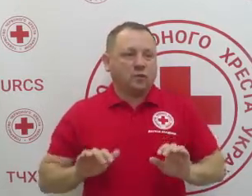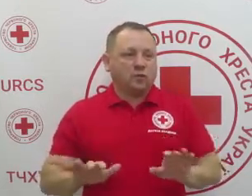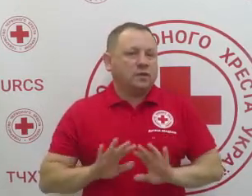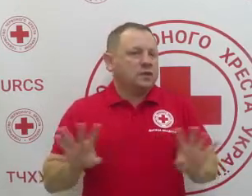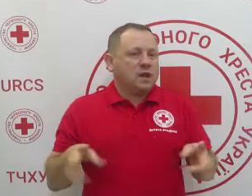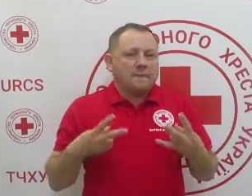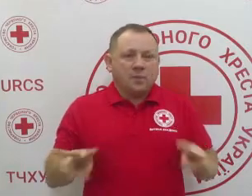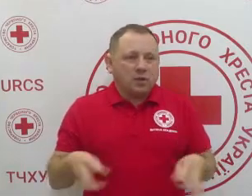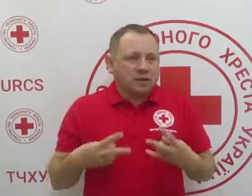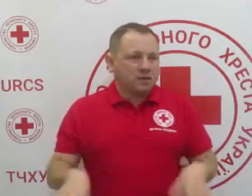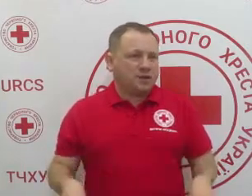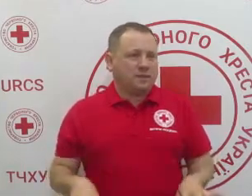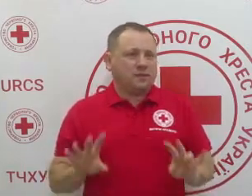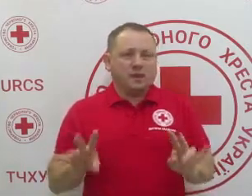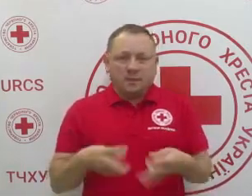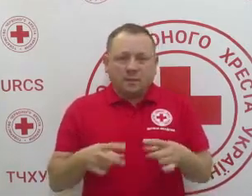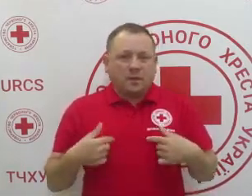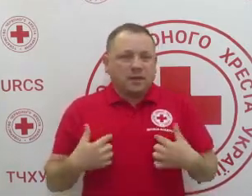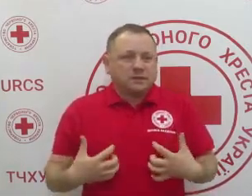потрібно, мені страшно.